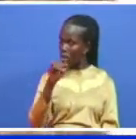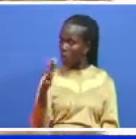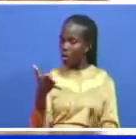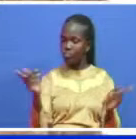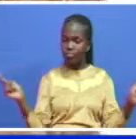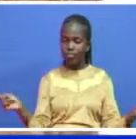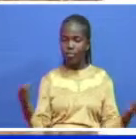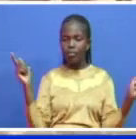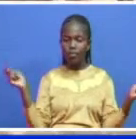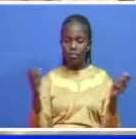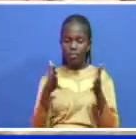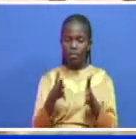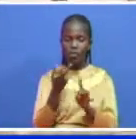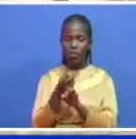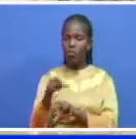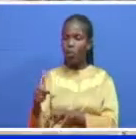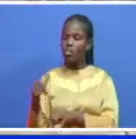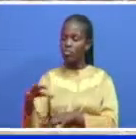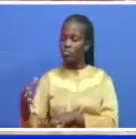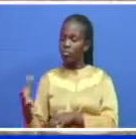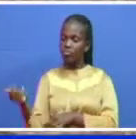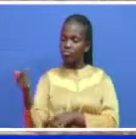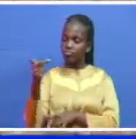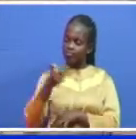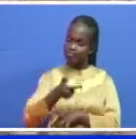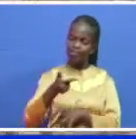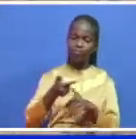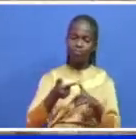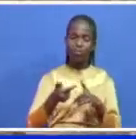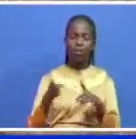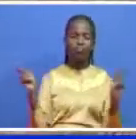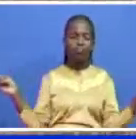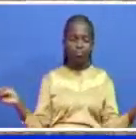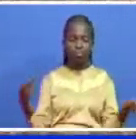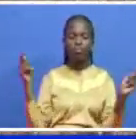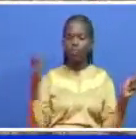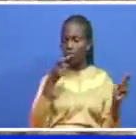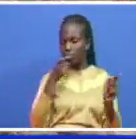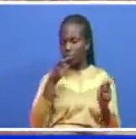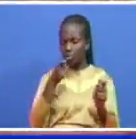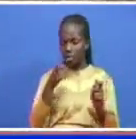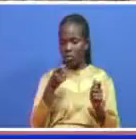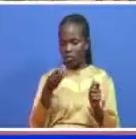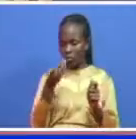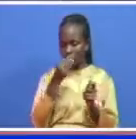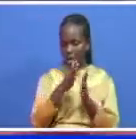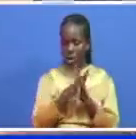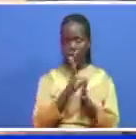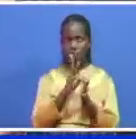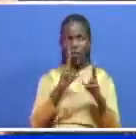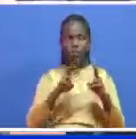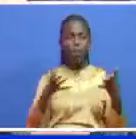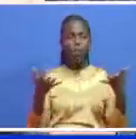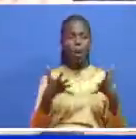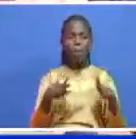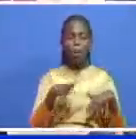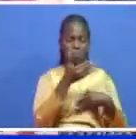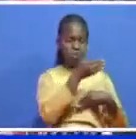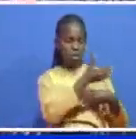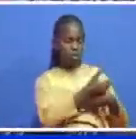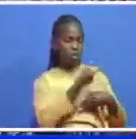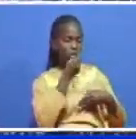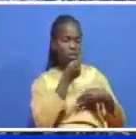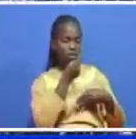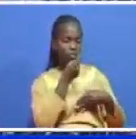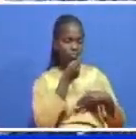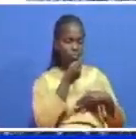mangamile kuma kaunti ninge maliketi andidhi ya siyo siangamile kaunti ni ya kitu hii kuimamdhi andidhi ya na kiwo fala ekalimame vakani ii ya kaunti ya